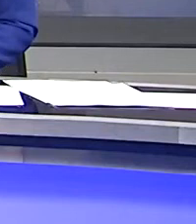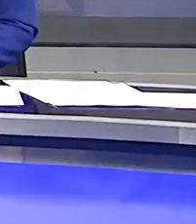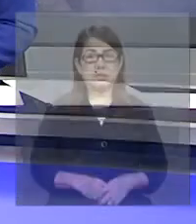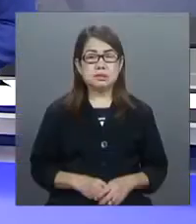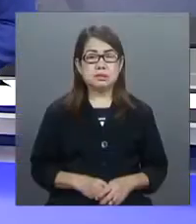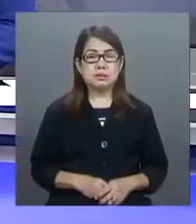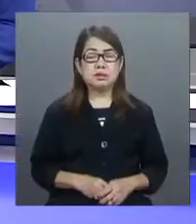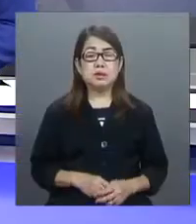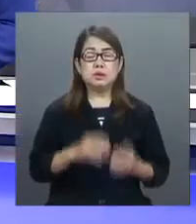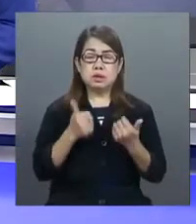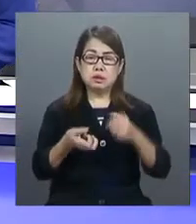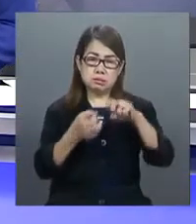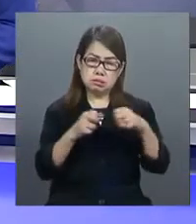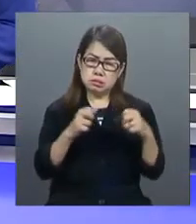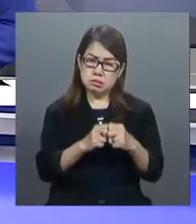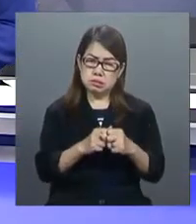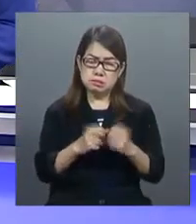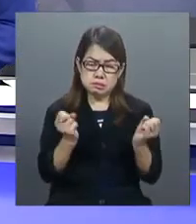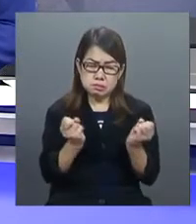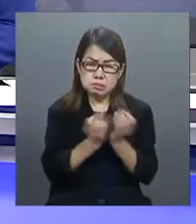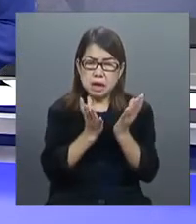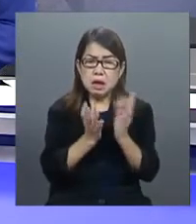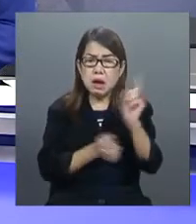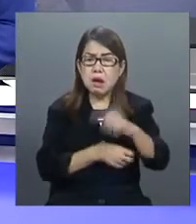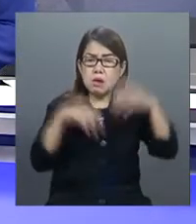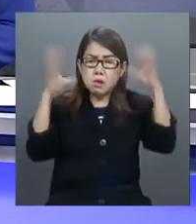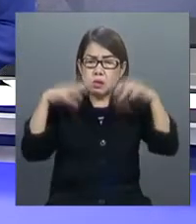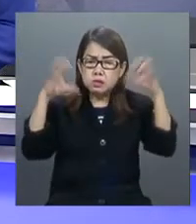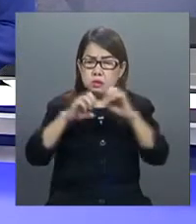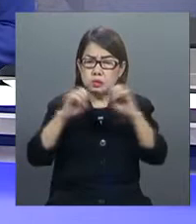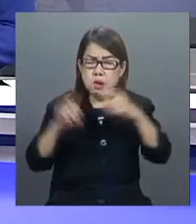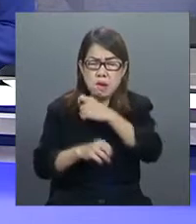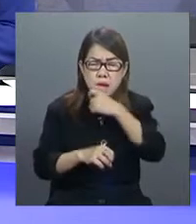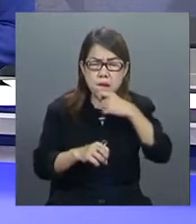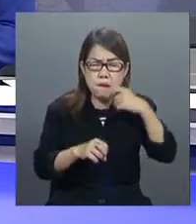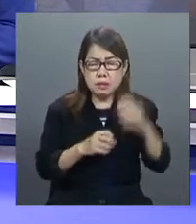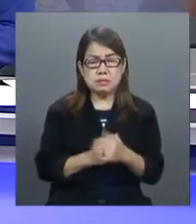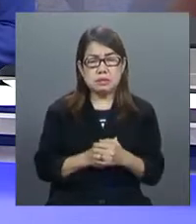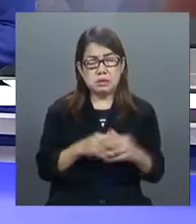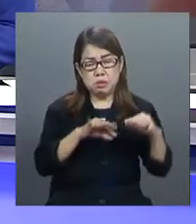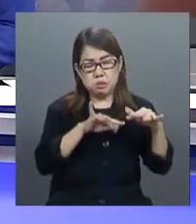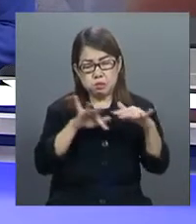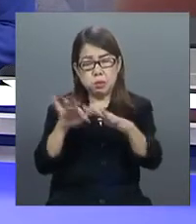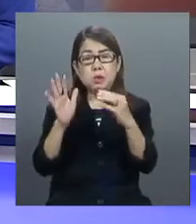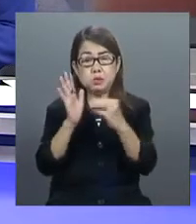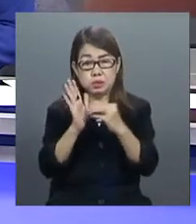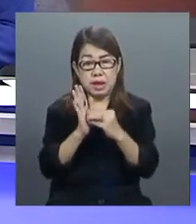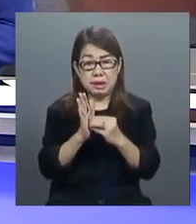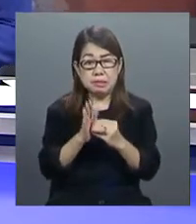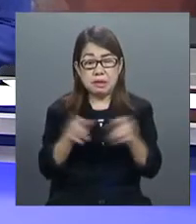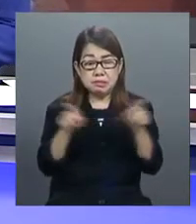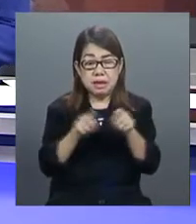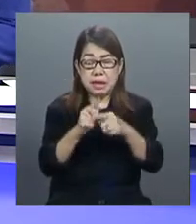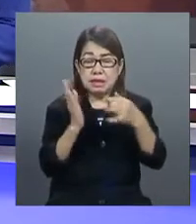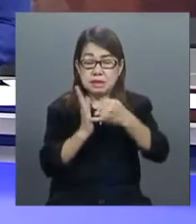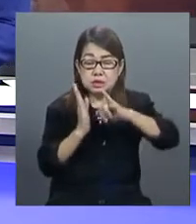คุณผู้ชมครับผลกระทบจากภัยแล้งเริ่มขยับเข้าใกล้กรุงเทพมหานครมากขึ้นแล้วนะครับอย่างที่จังหวัดปทุมธานีขณะนี้คลองหลาย